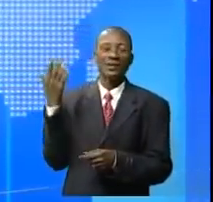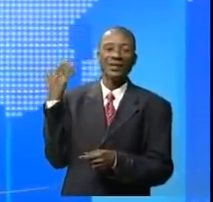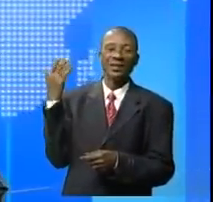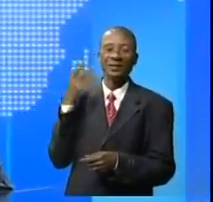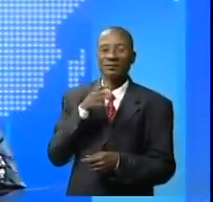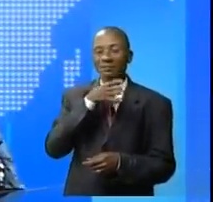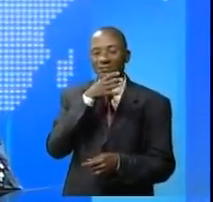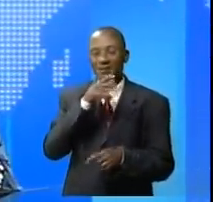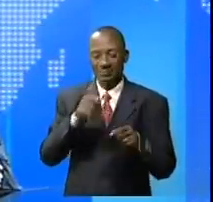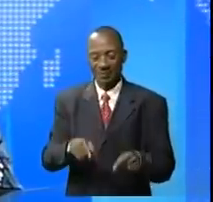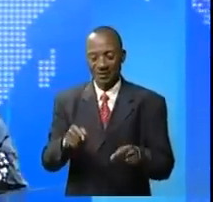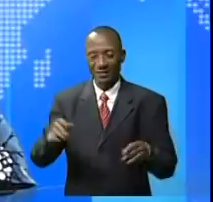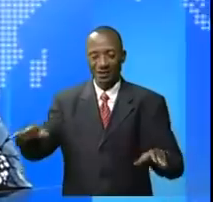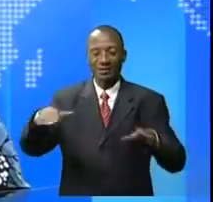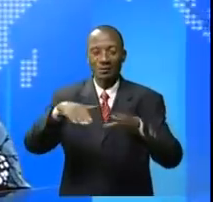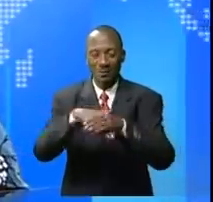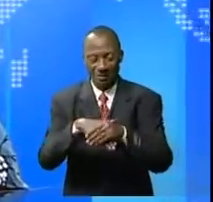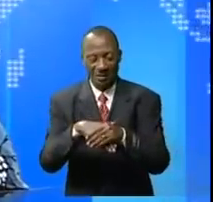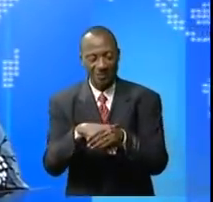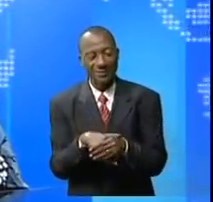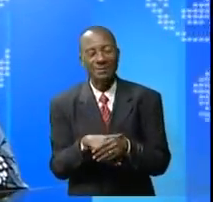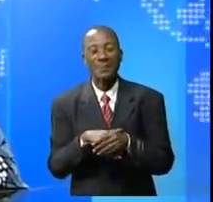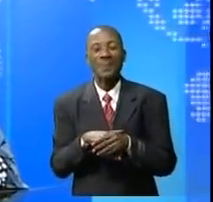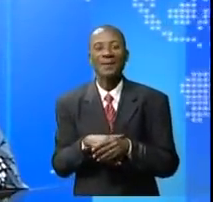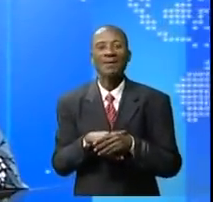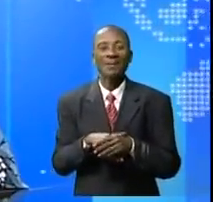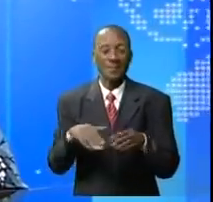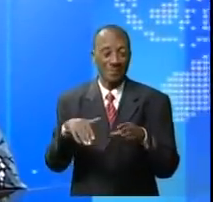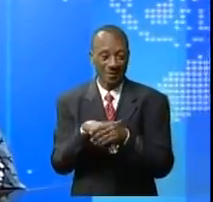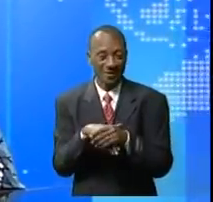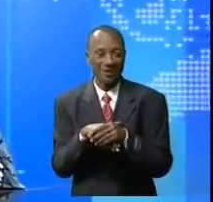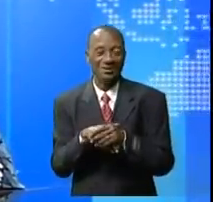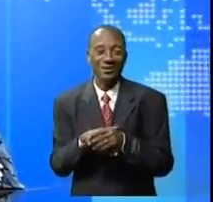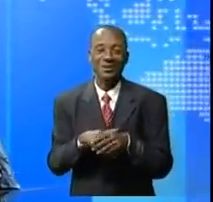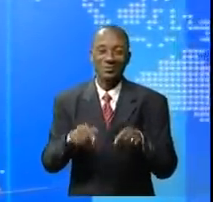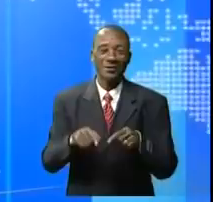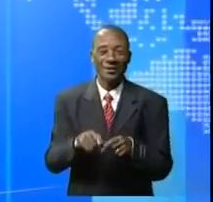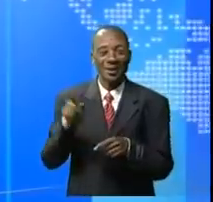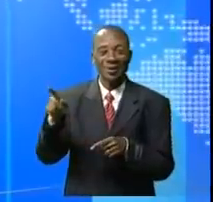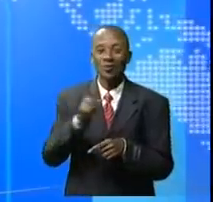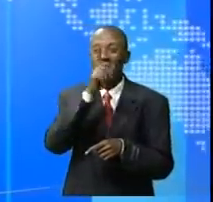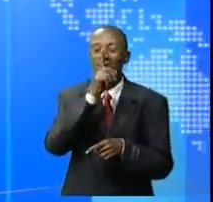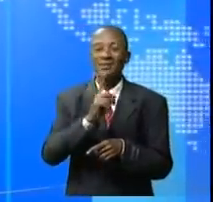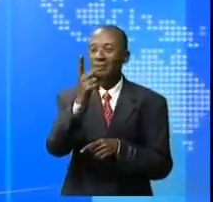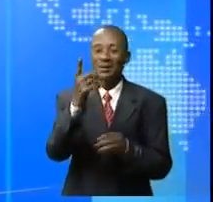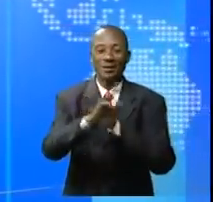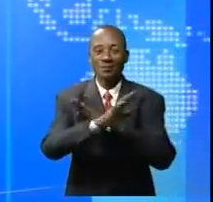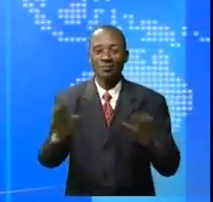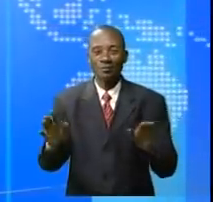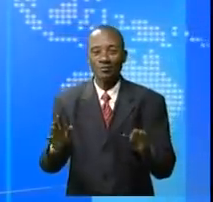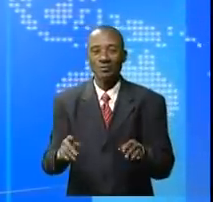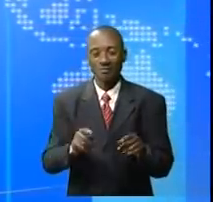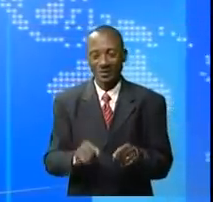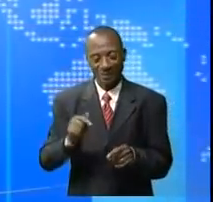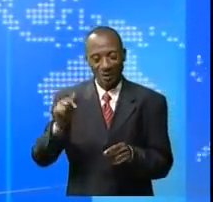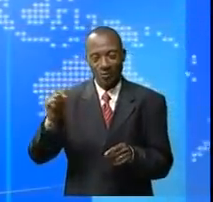la famille de la femme qu'il a épousée, il a été devant l'officier de l'état civil et puis devant le